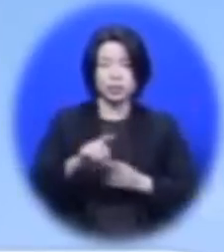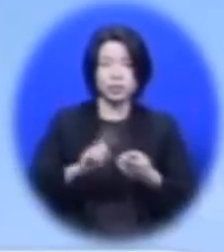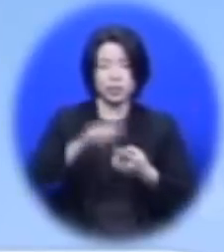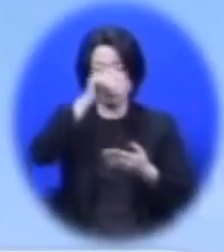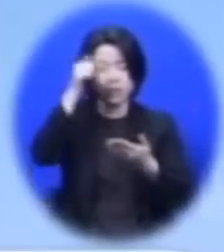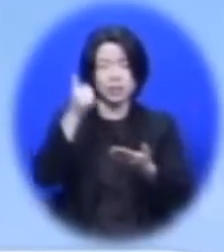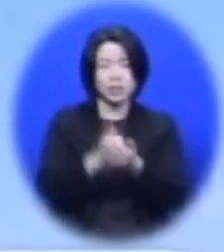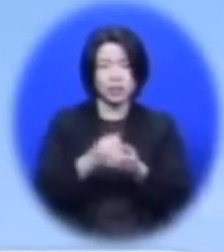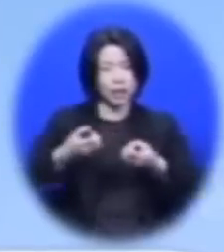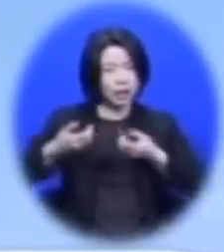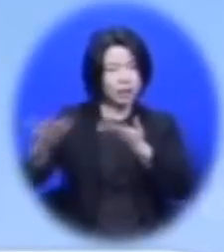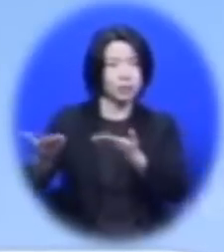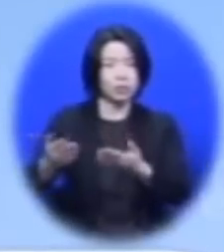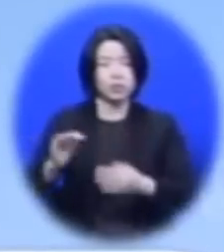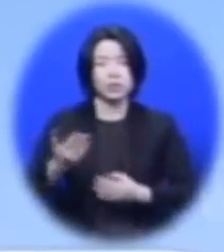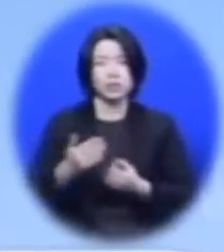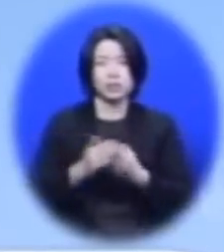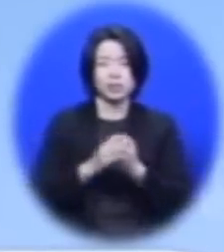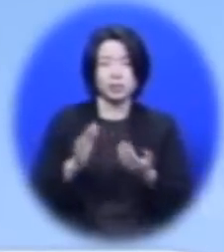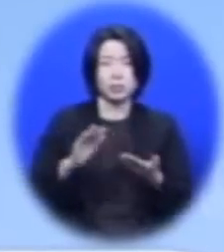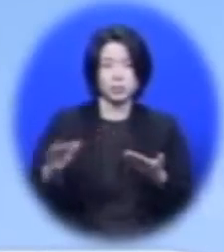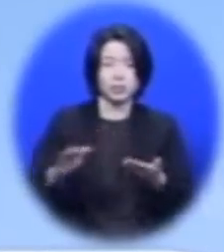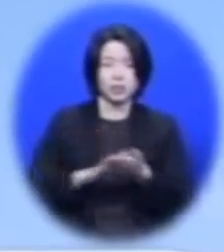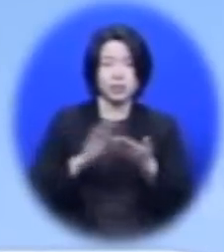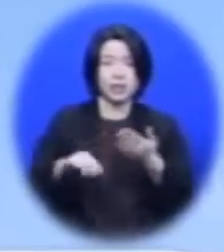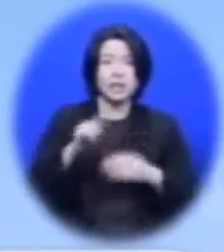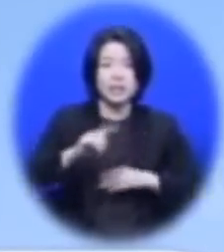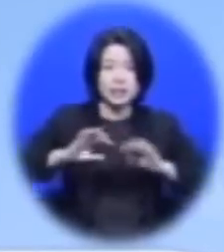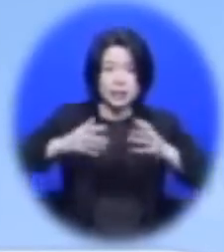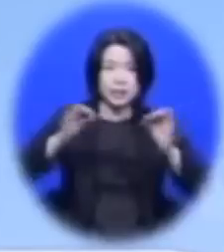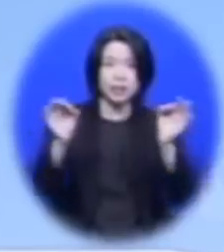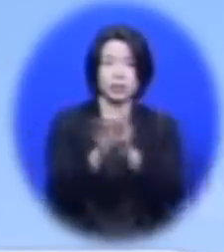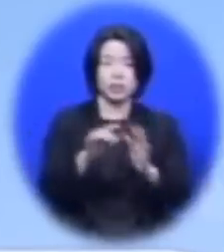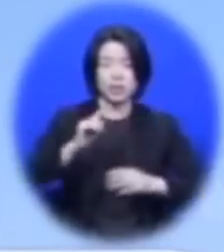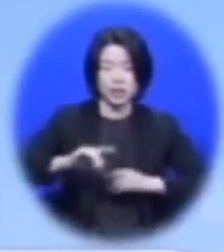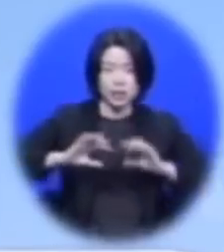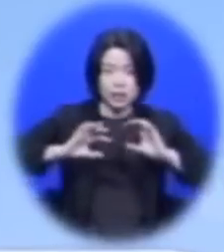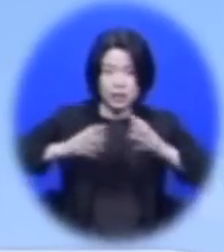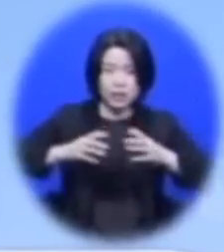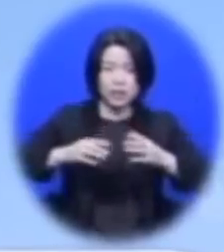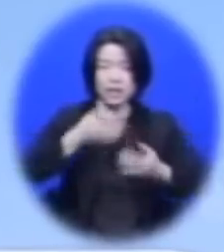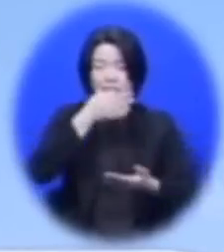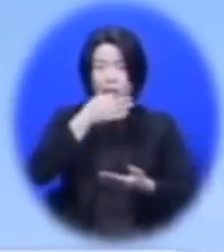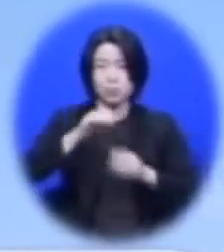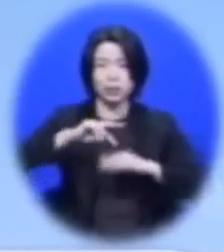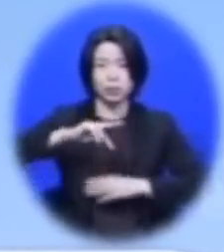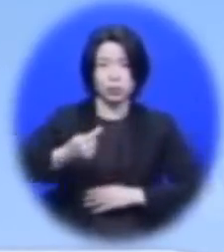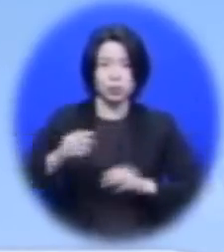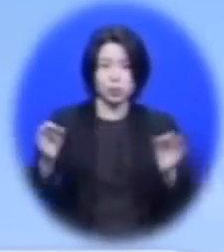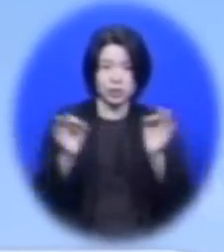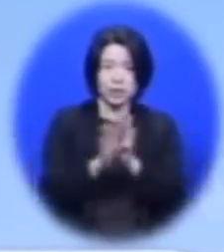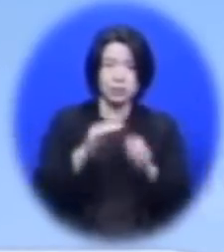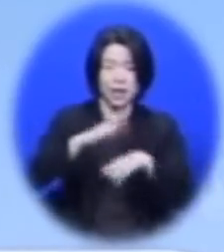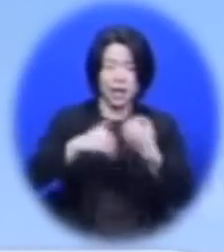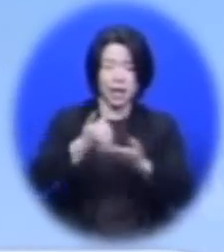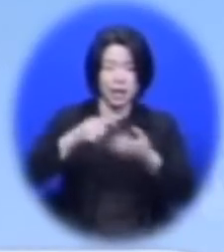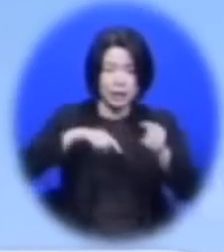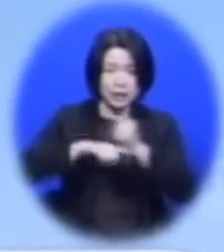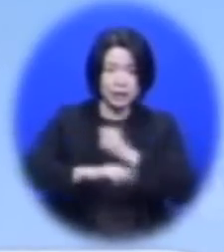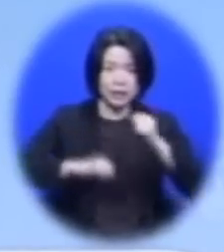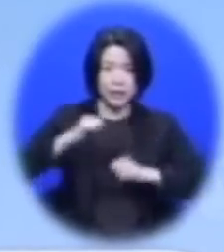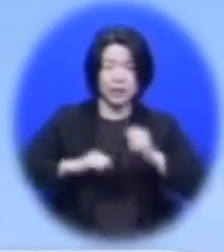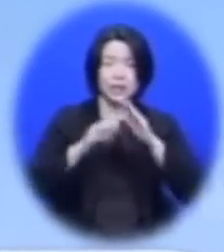걸었기 때문에. 17절에 이 세상도 사라지고 이 세상의 욕망도 사라지지만 하나님의 뜻을 행하는